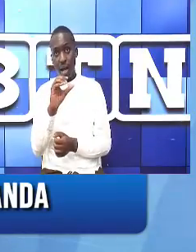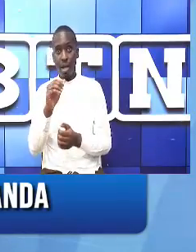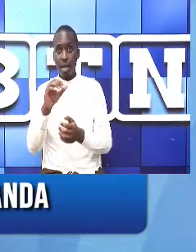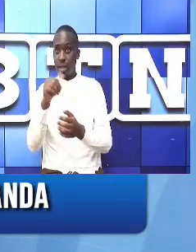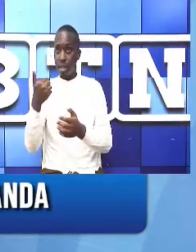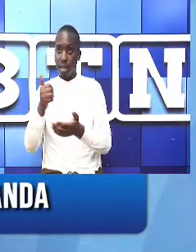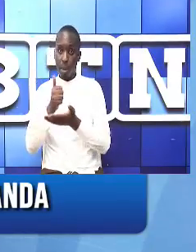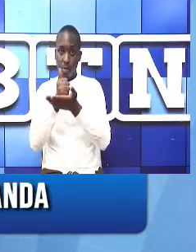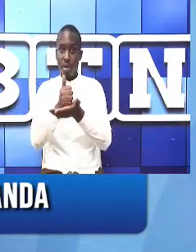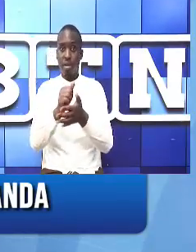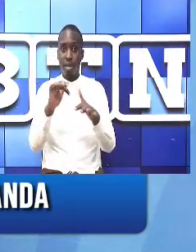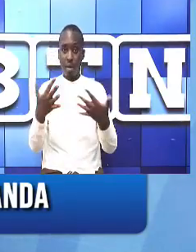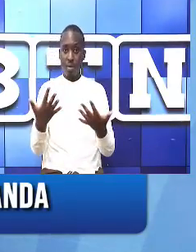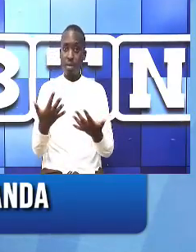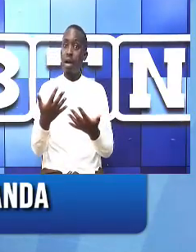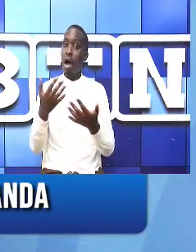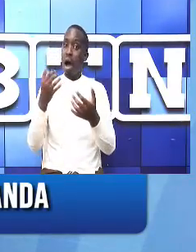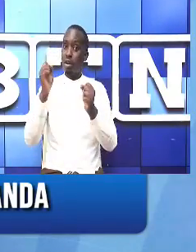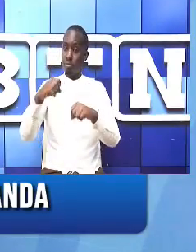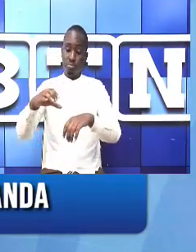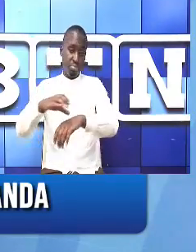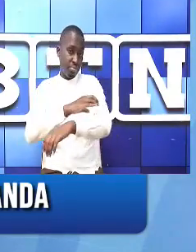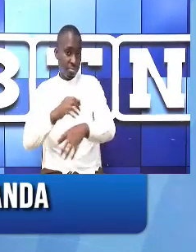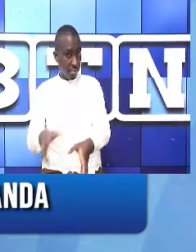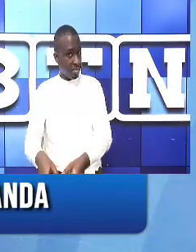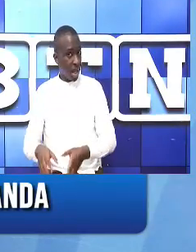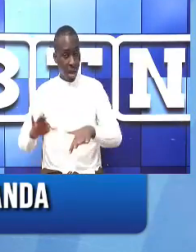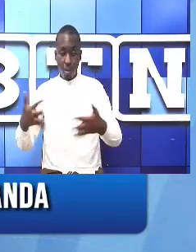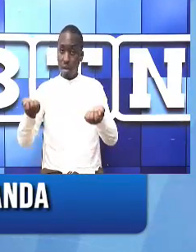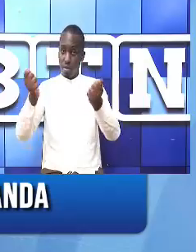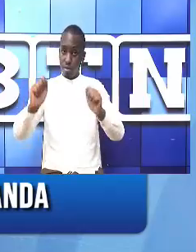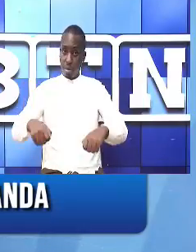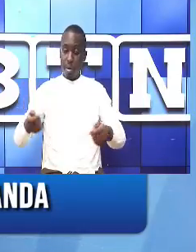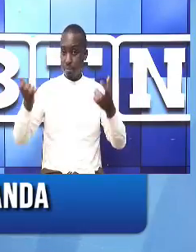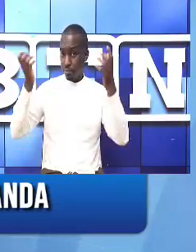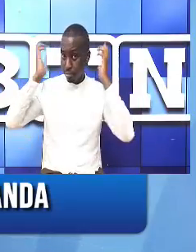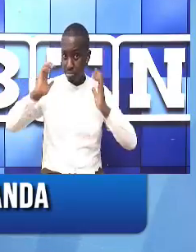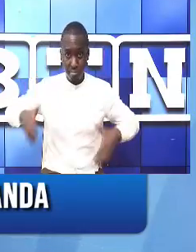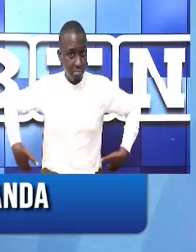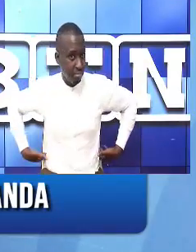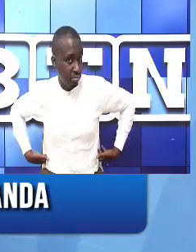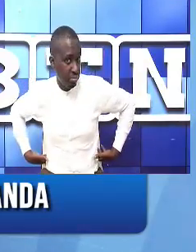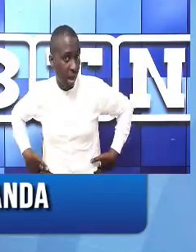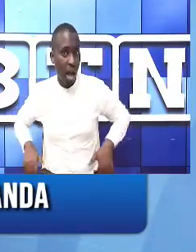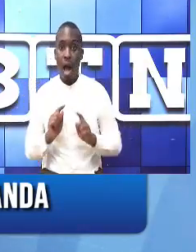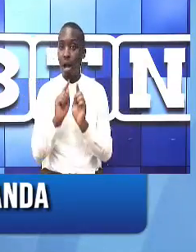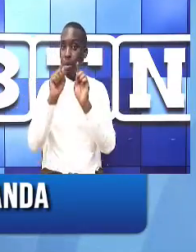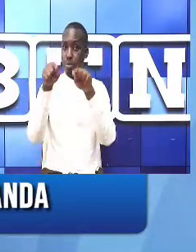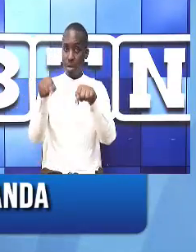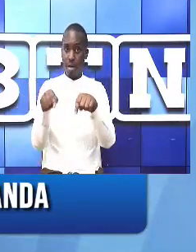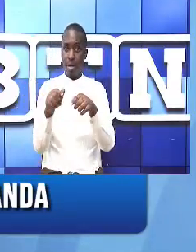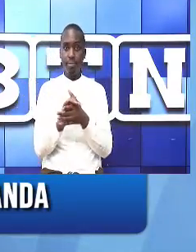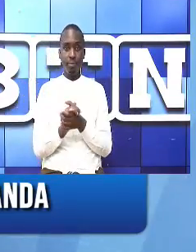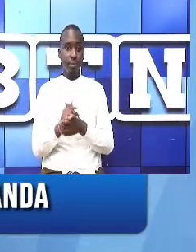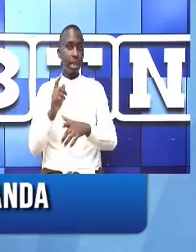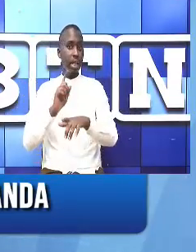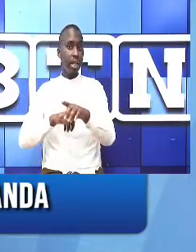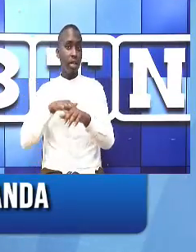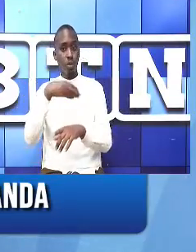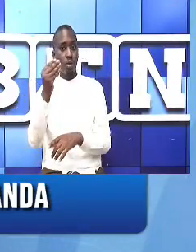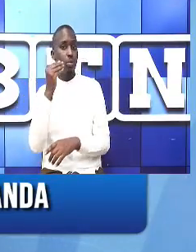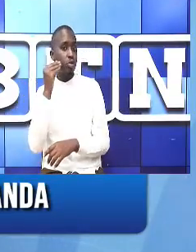insimburangingo cyangwa inyunganirangingo ashobora no kumukubita mu mugongo ashobora no kumukubita mu mugongo akamujyana igihe cyo